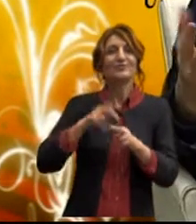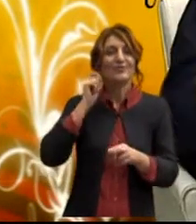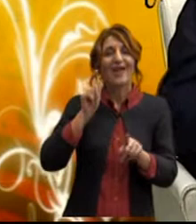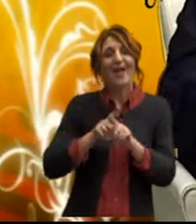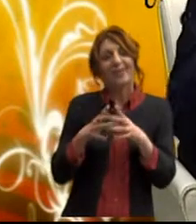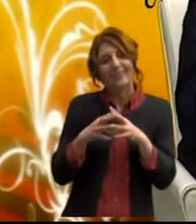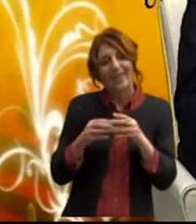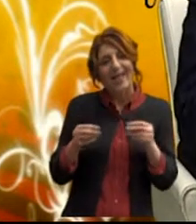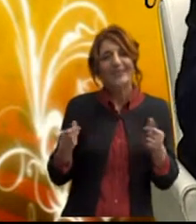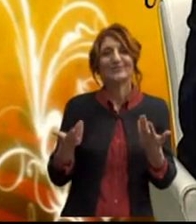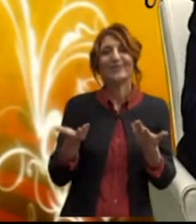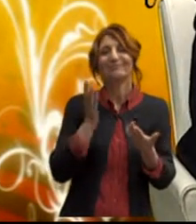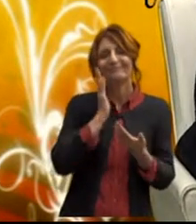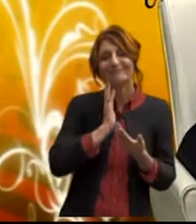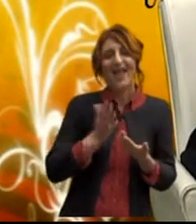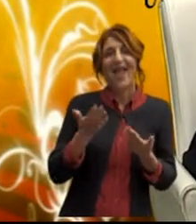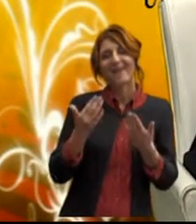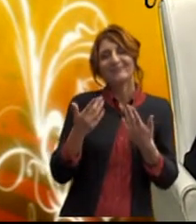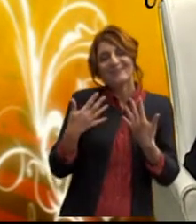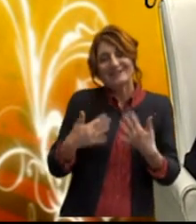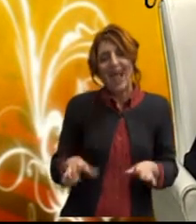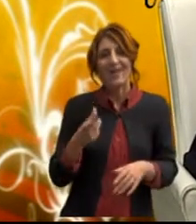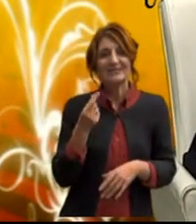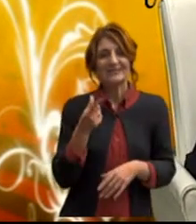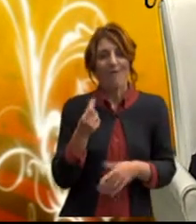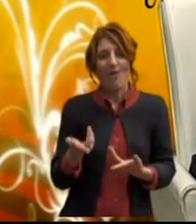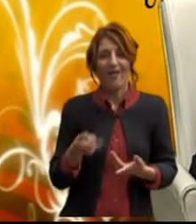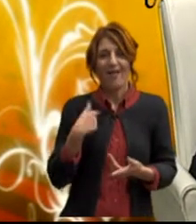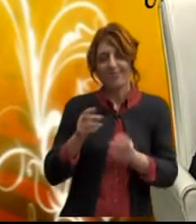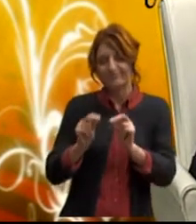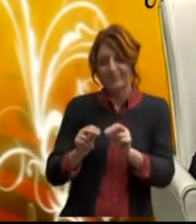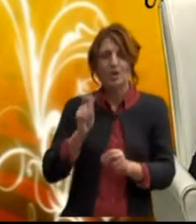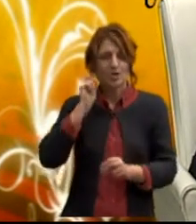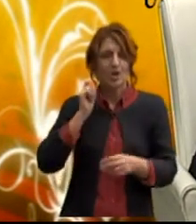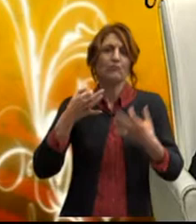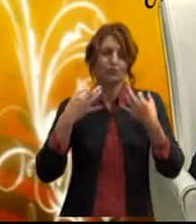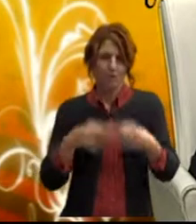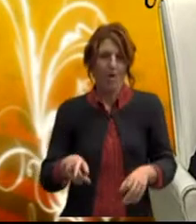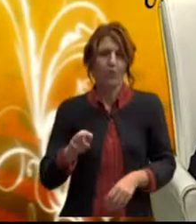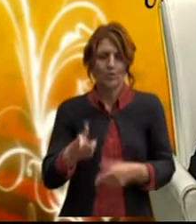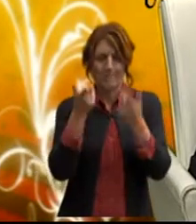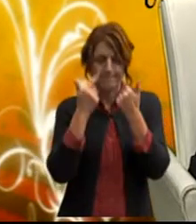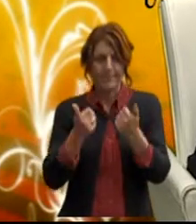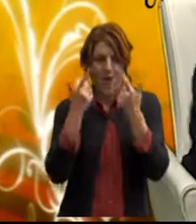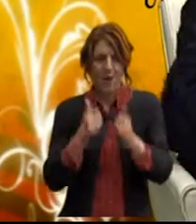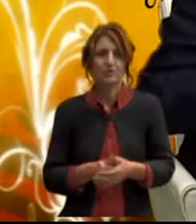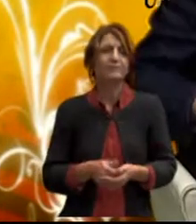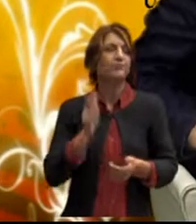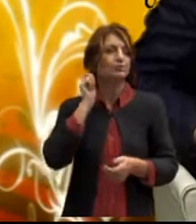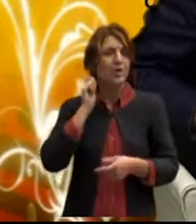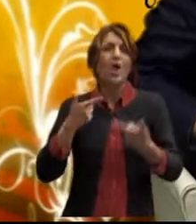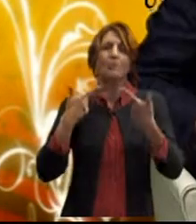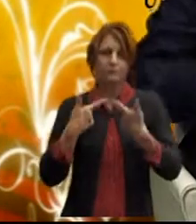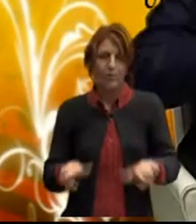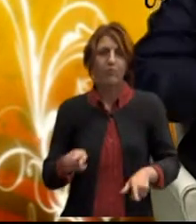spol, dakle. I onda su one i psihološki odgajane kao takve. Dakle, ženama je dozvoljeno da plaču, da se plaše, a